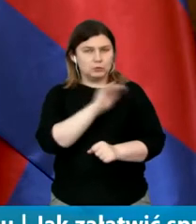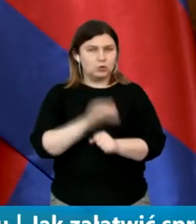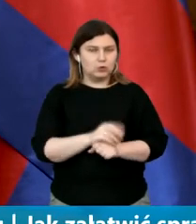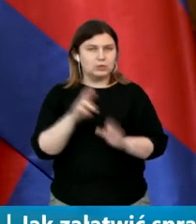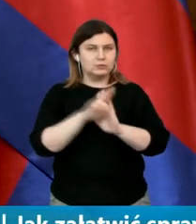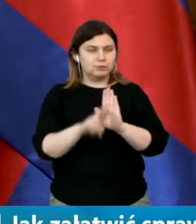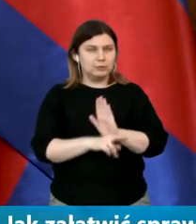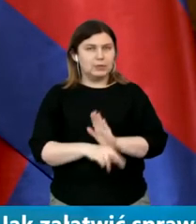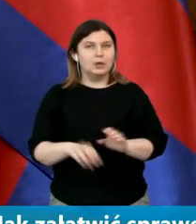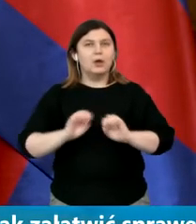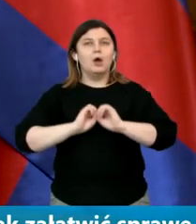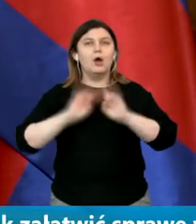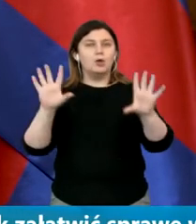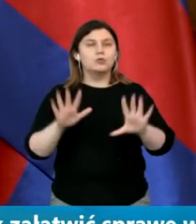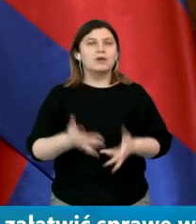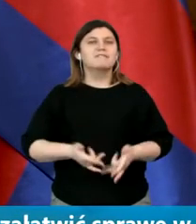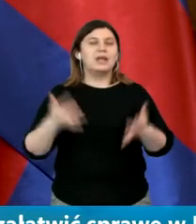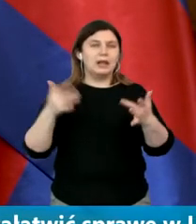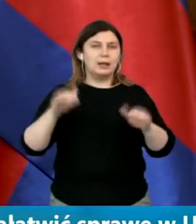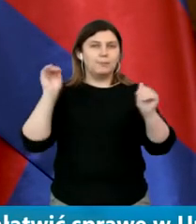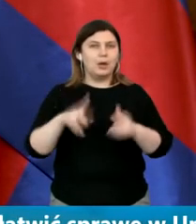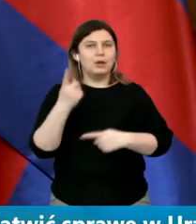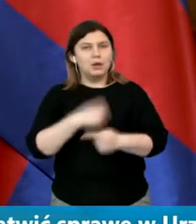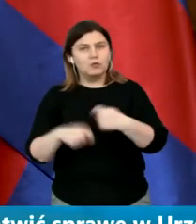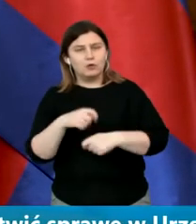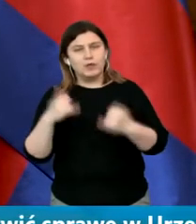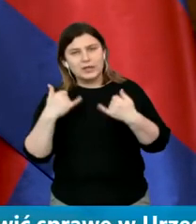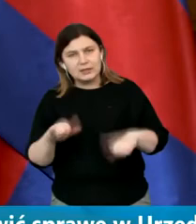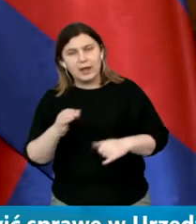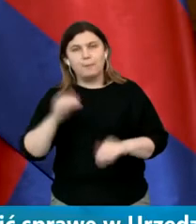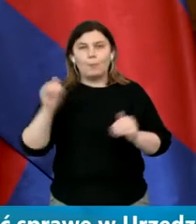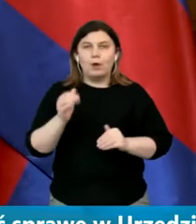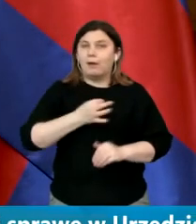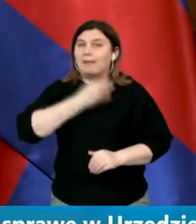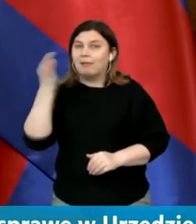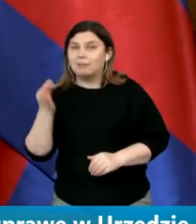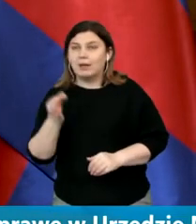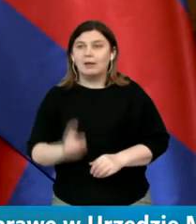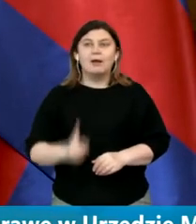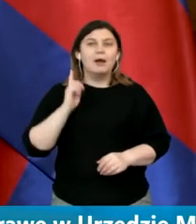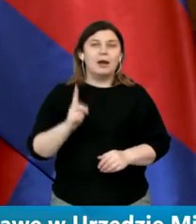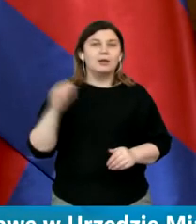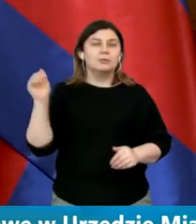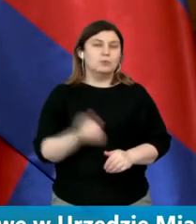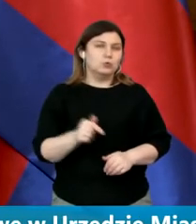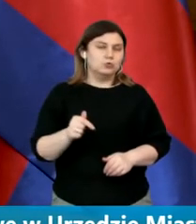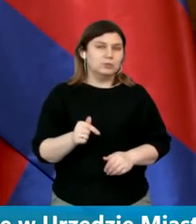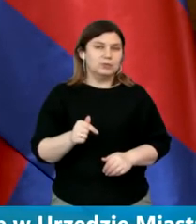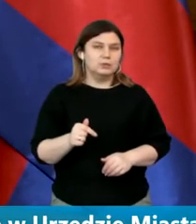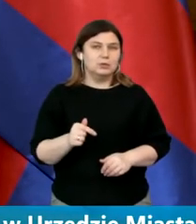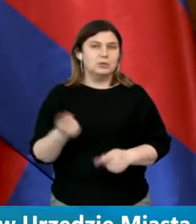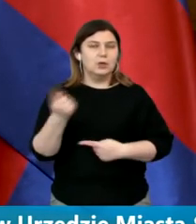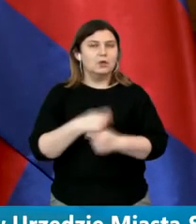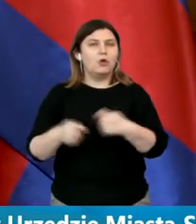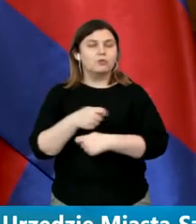Oczywiście wiele kwestii można byłoby rozwiązać inaczej, być może lepiej, no ale musimy się poruszać w